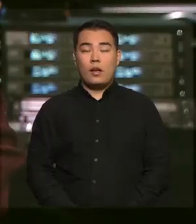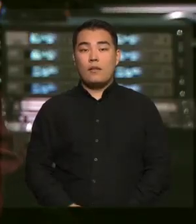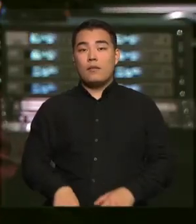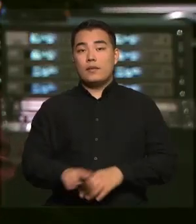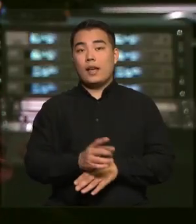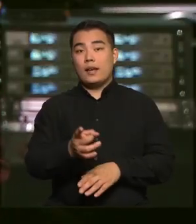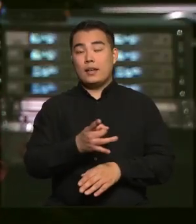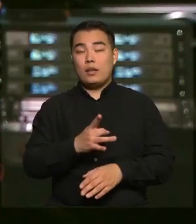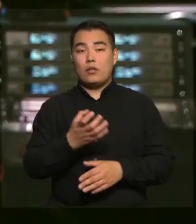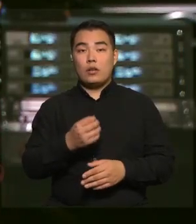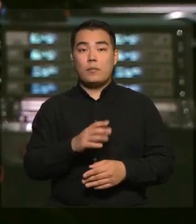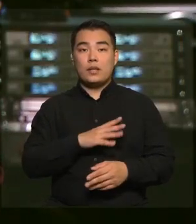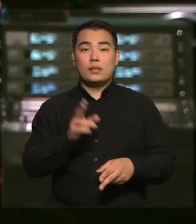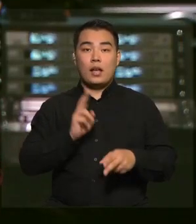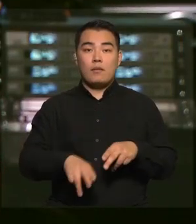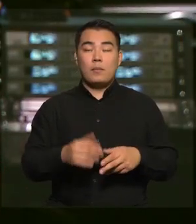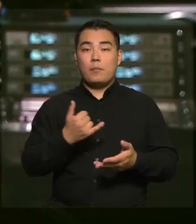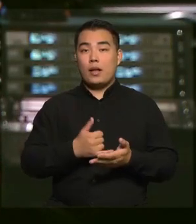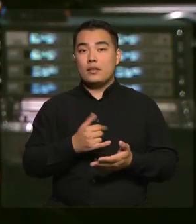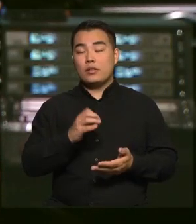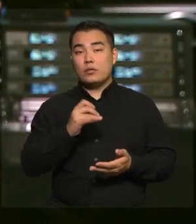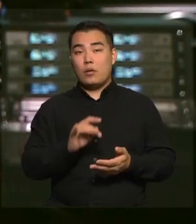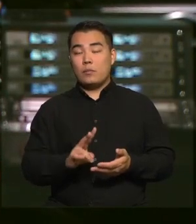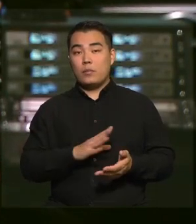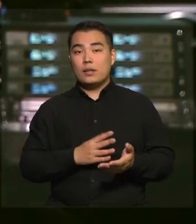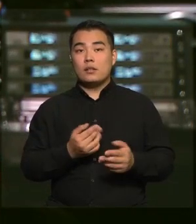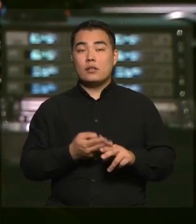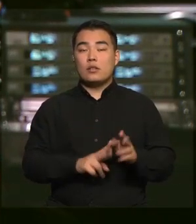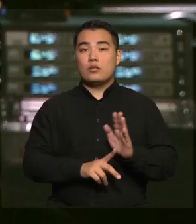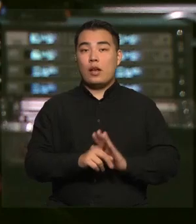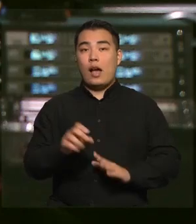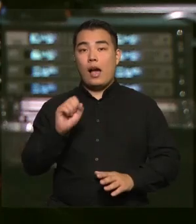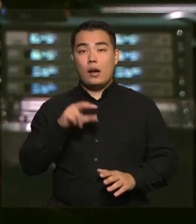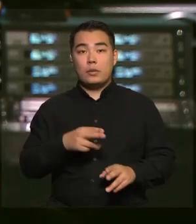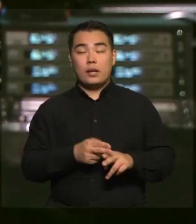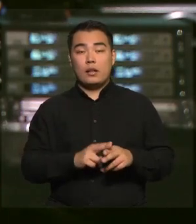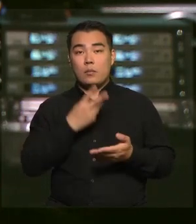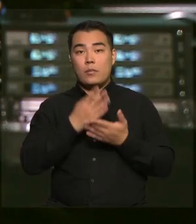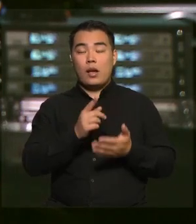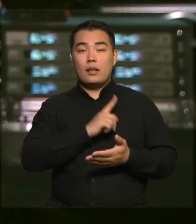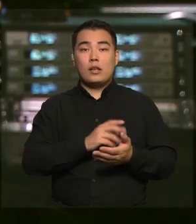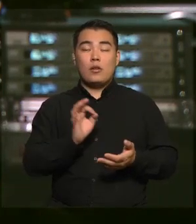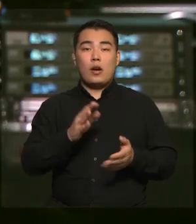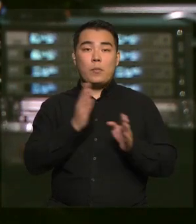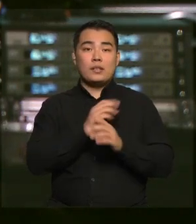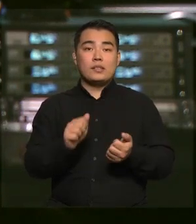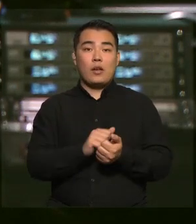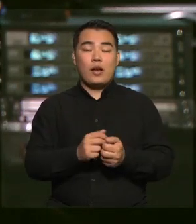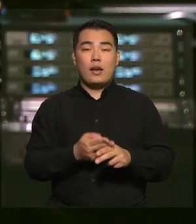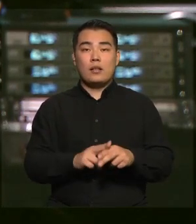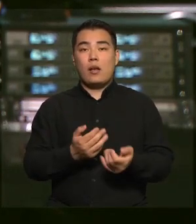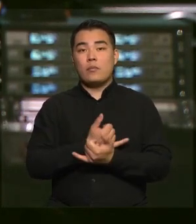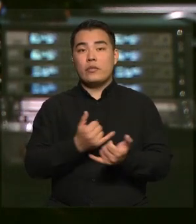во всех регионах тем временем завершился поливной сезон Начали его в апреле несмотря на прогнозы о засухе аграрии были